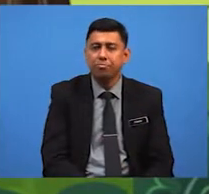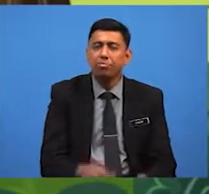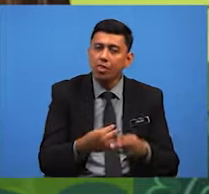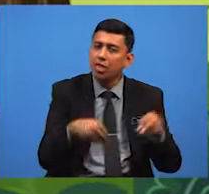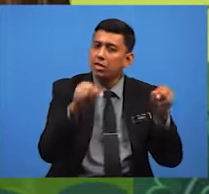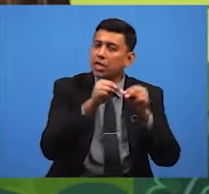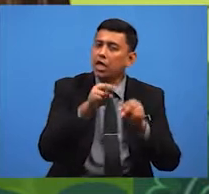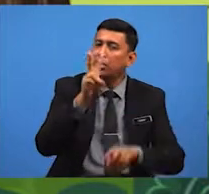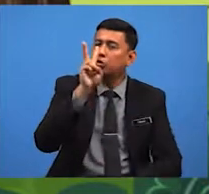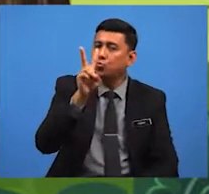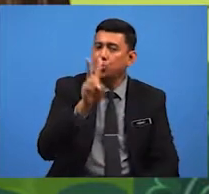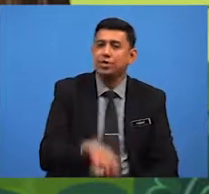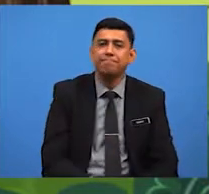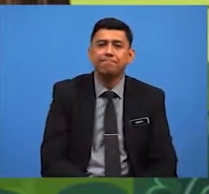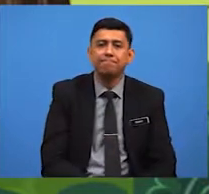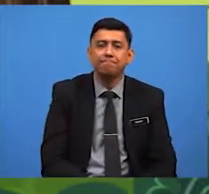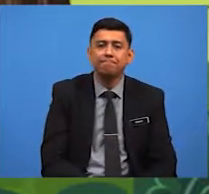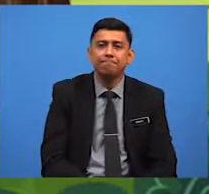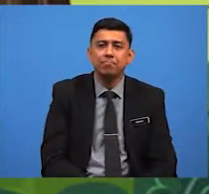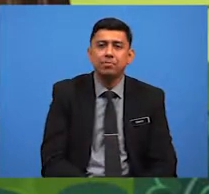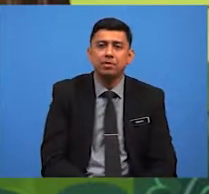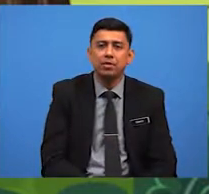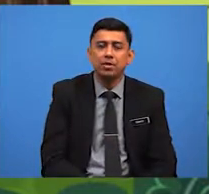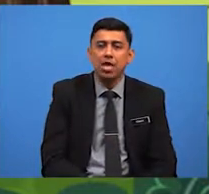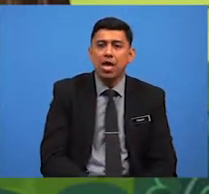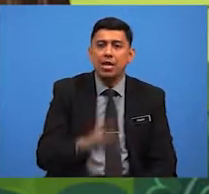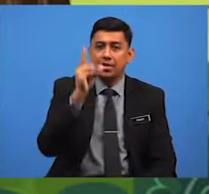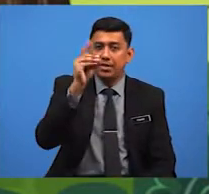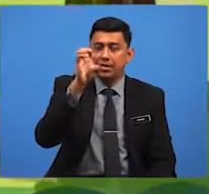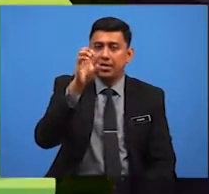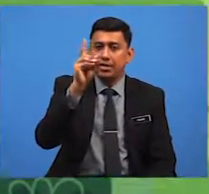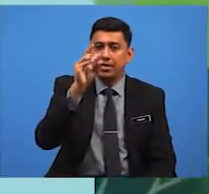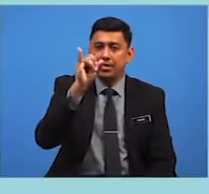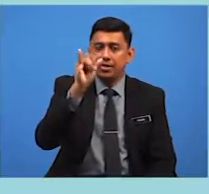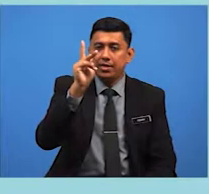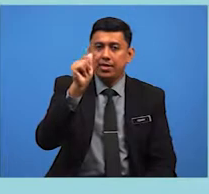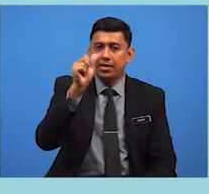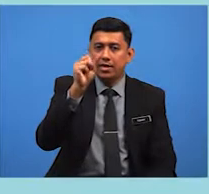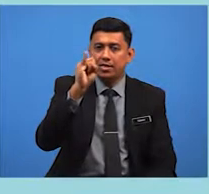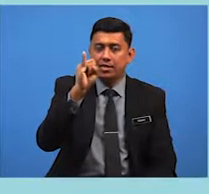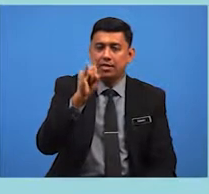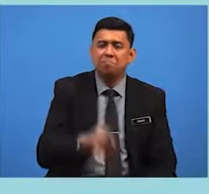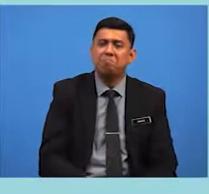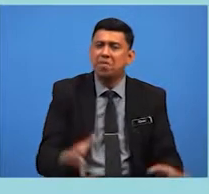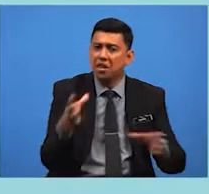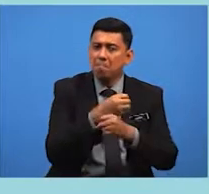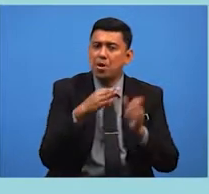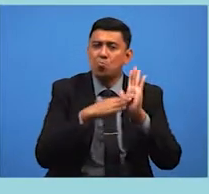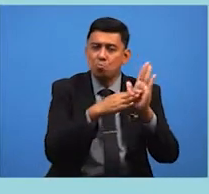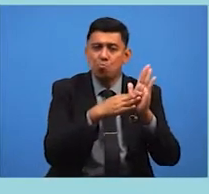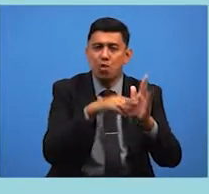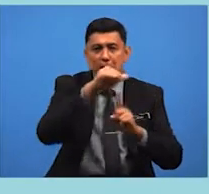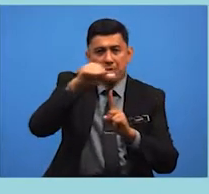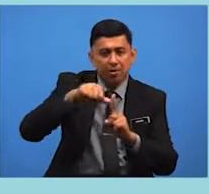Nilai yang kedua ialah nilai dedikasi. Nilai ini dapat